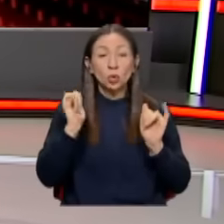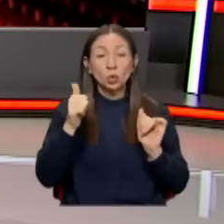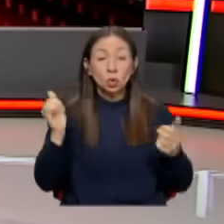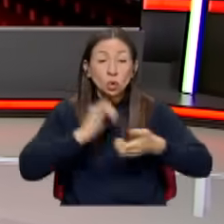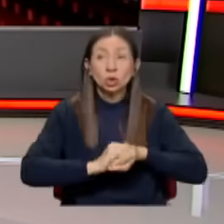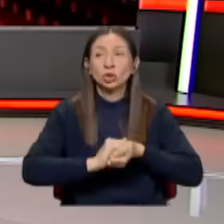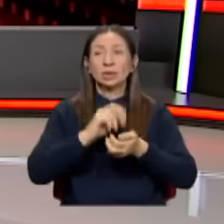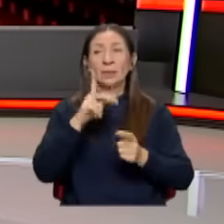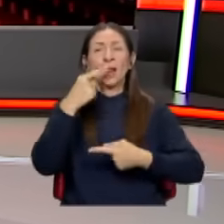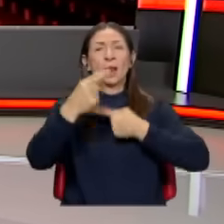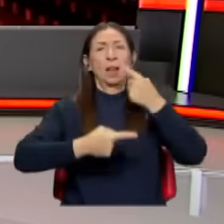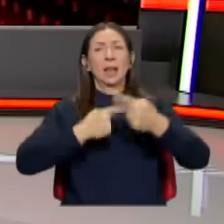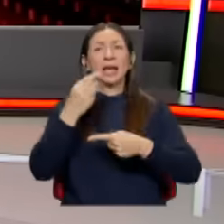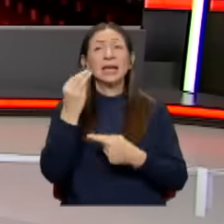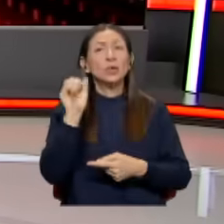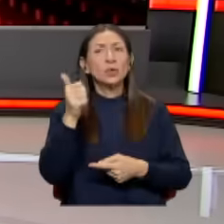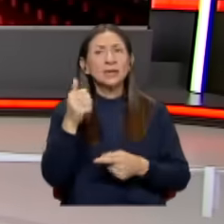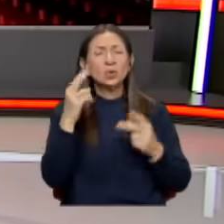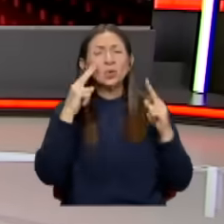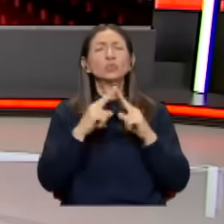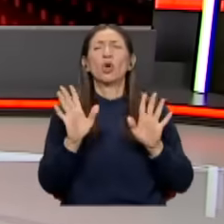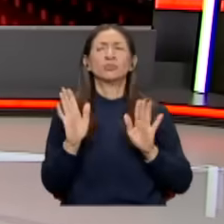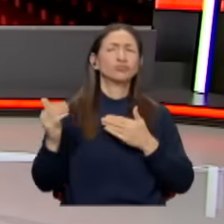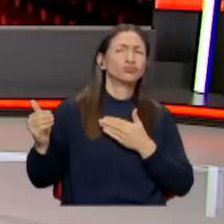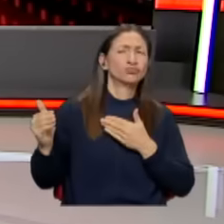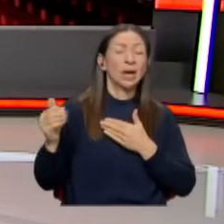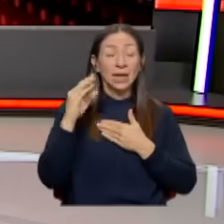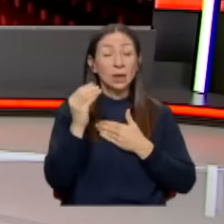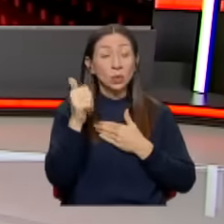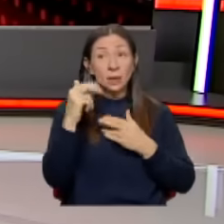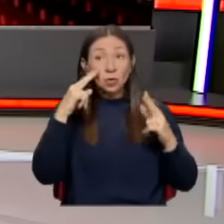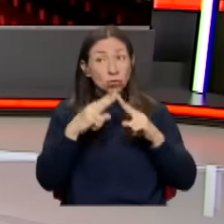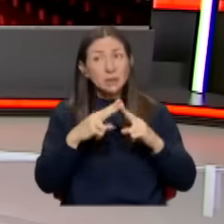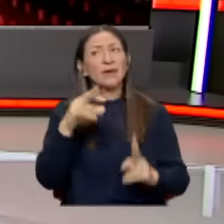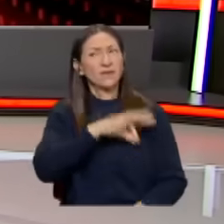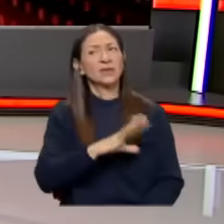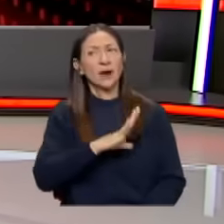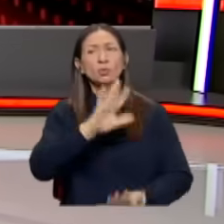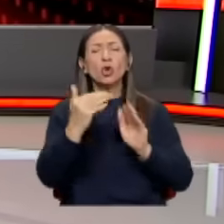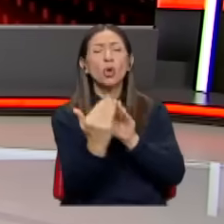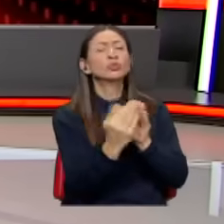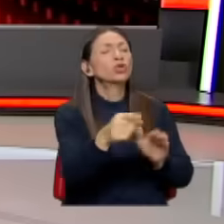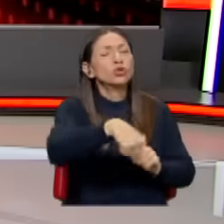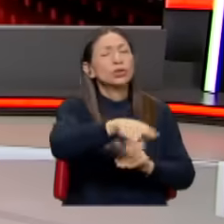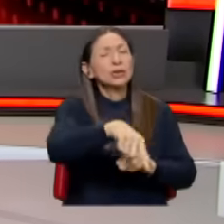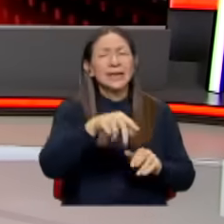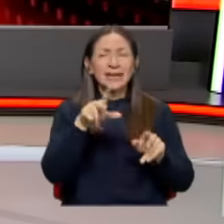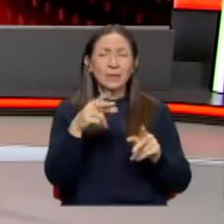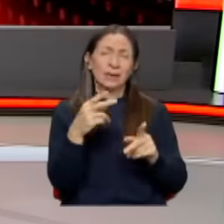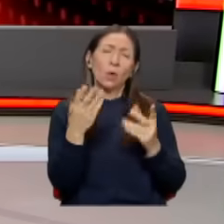falan diye anılıyor. İyi günlerde pek görüşmüyorlar. İyi günlerde görüşmelerinde fayda var. Bütün komşular için aynı şey söz